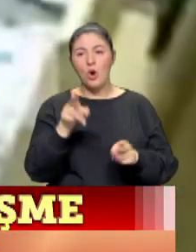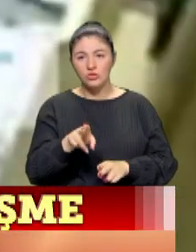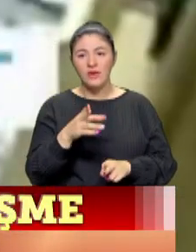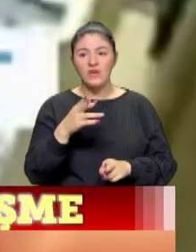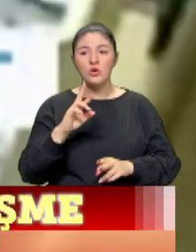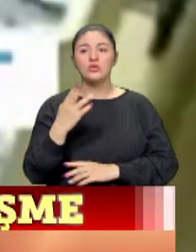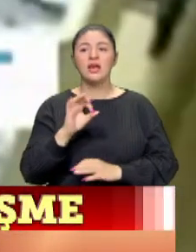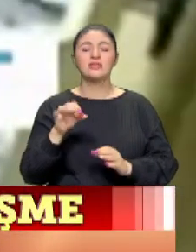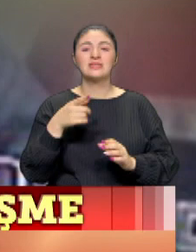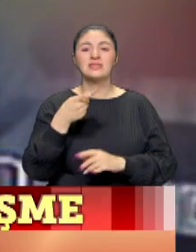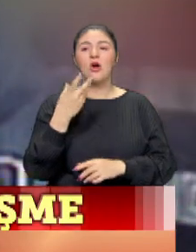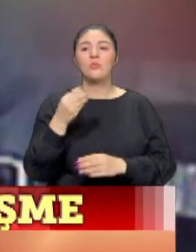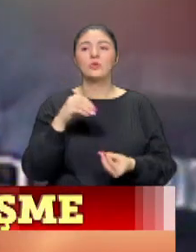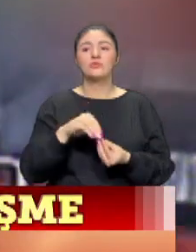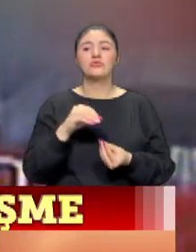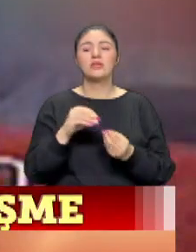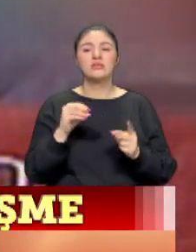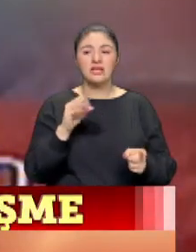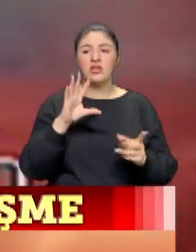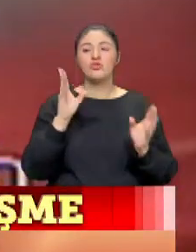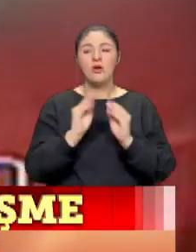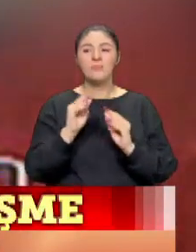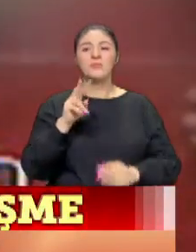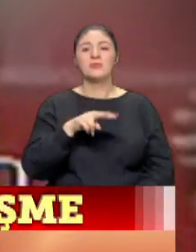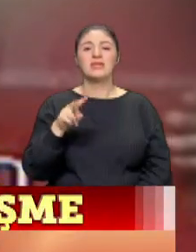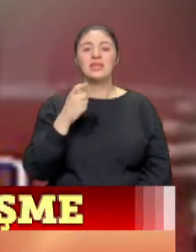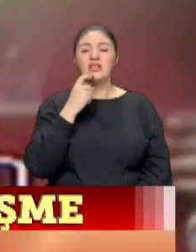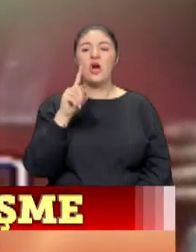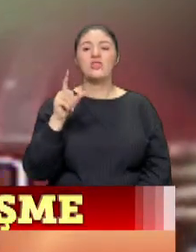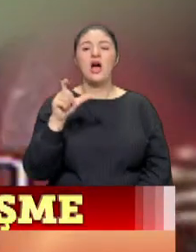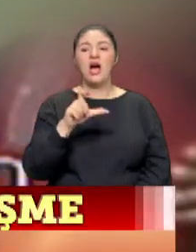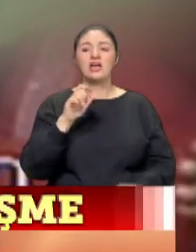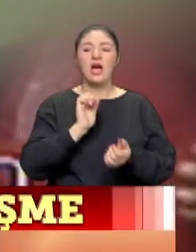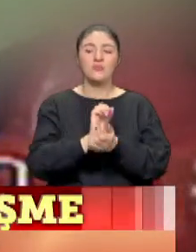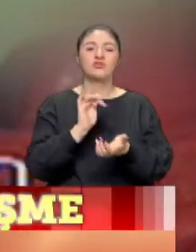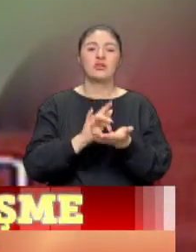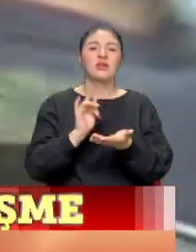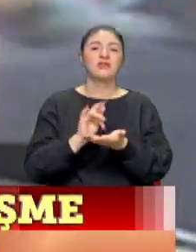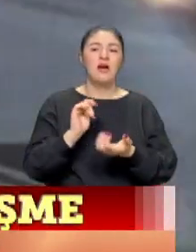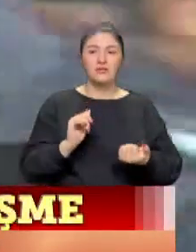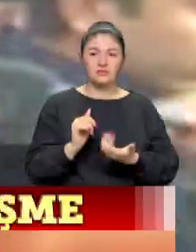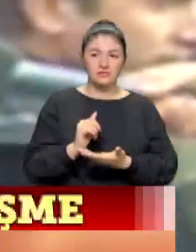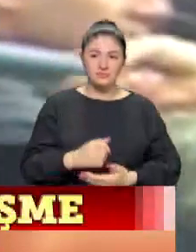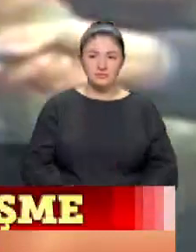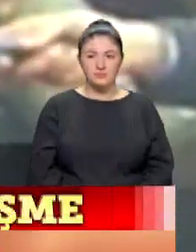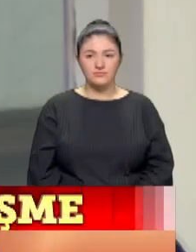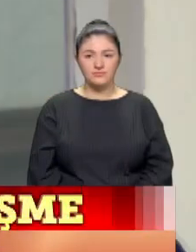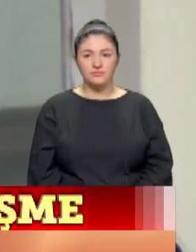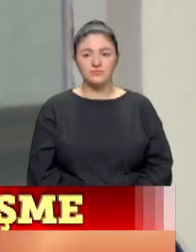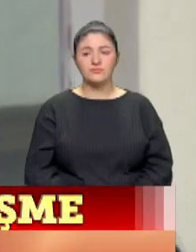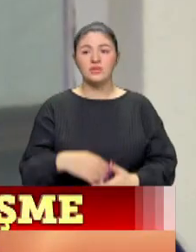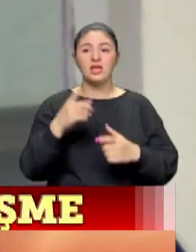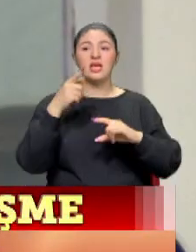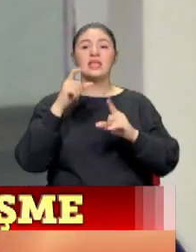ve ruhsatsız silah bulundurmak suçlarından toplam 22 yıl 10 ay hapis cezasına çarptırıldı.